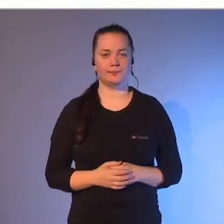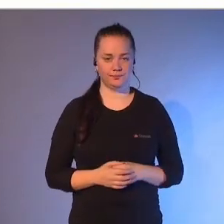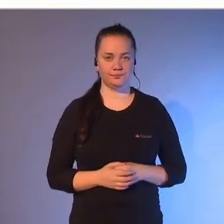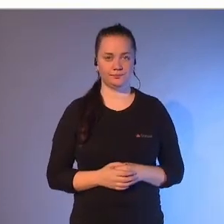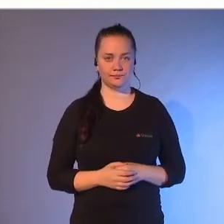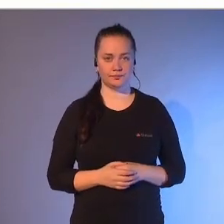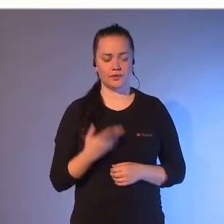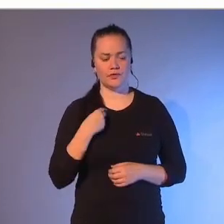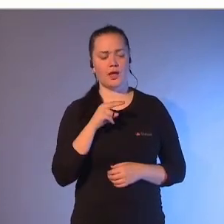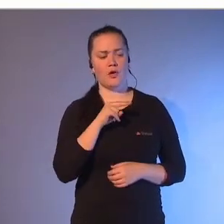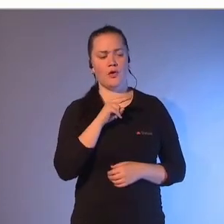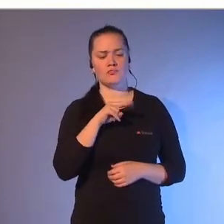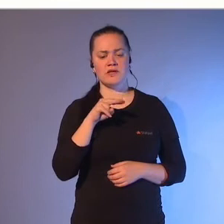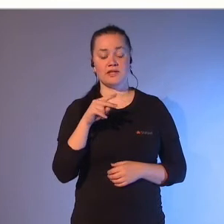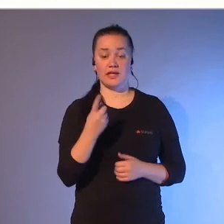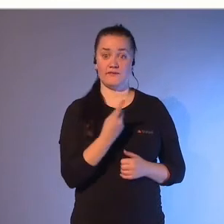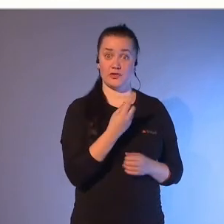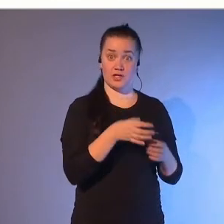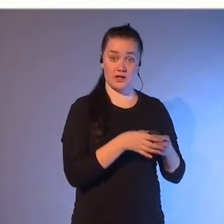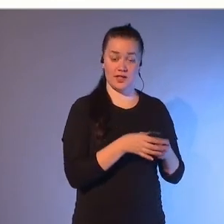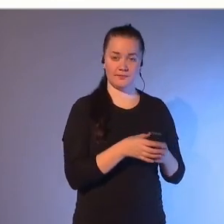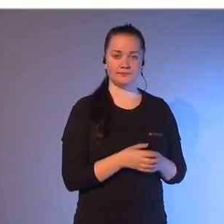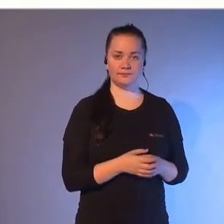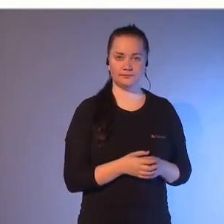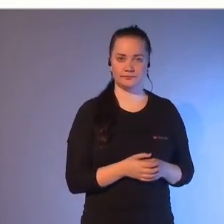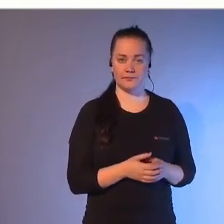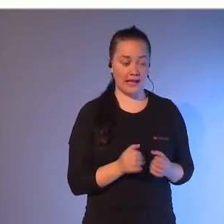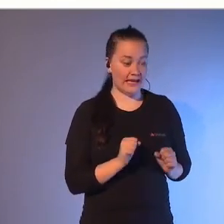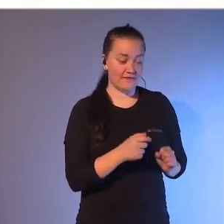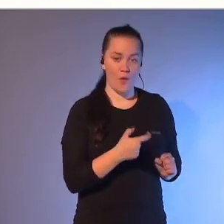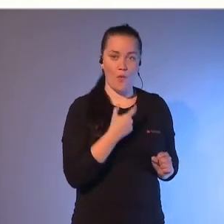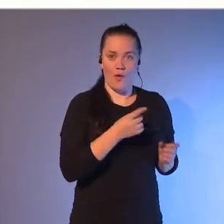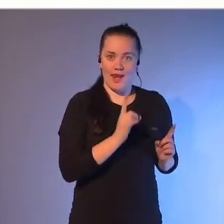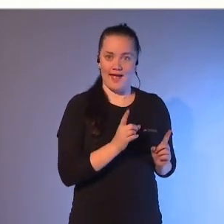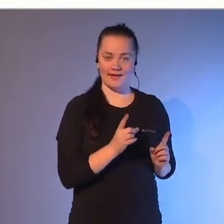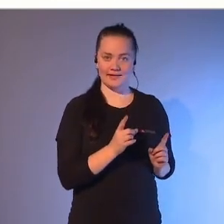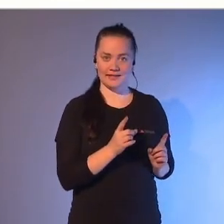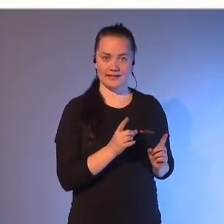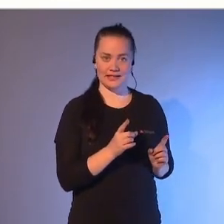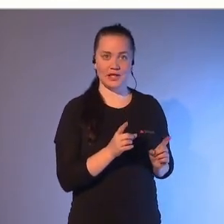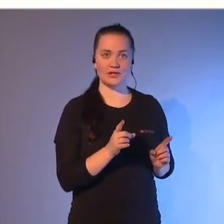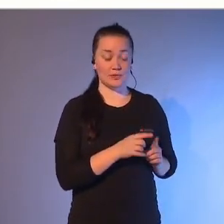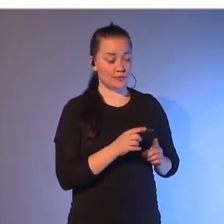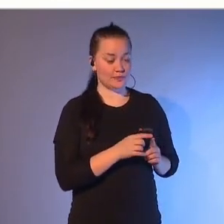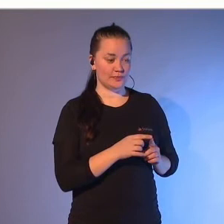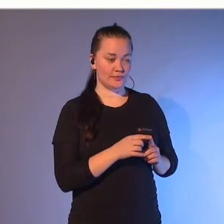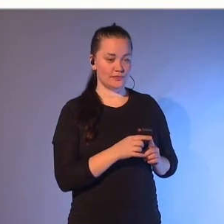Og så observerte jeg i en førsteklasse en ivrig ung lærer som